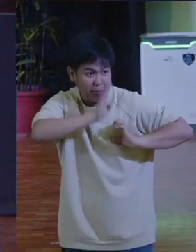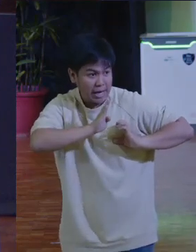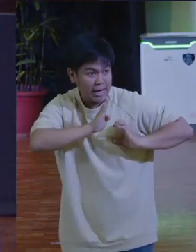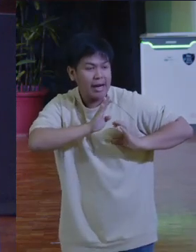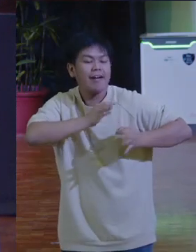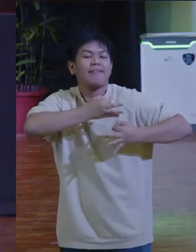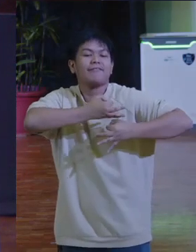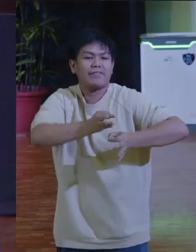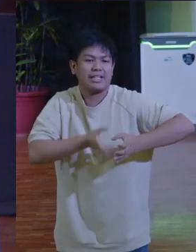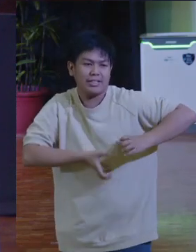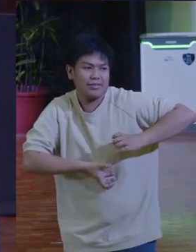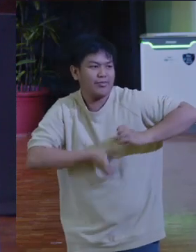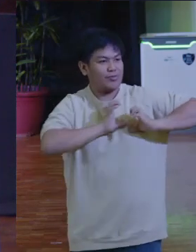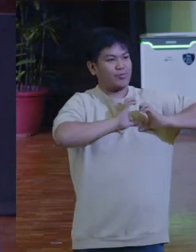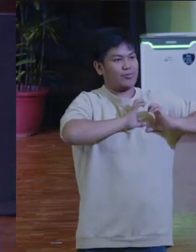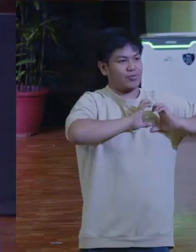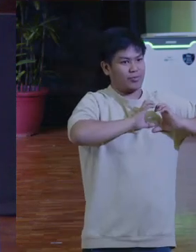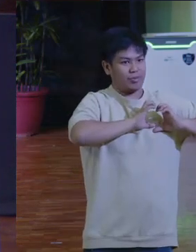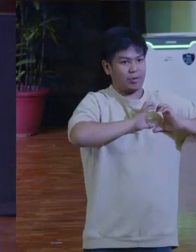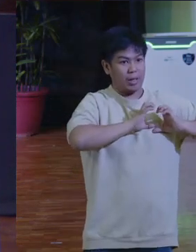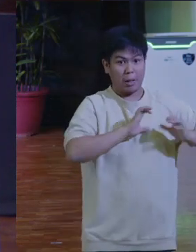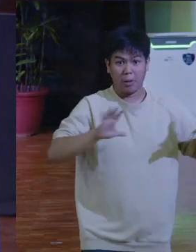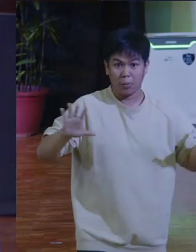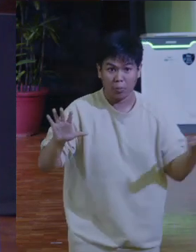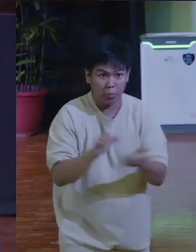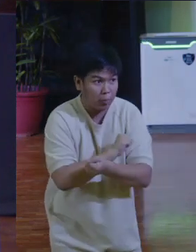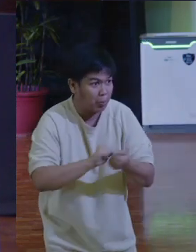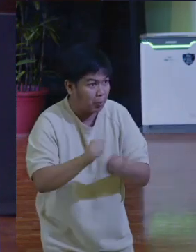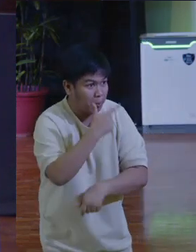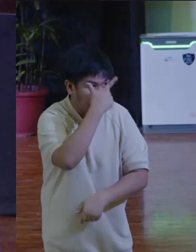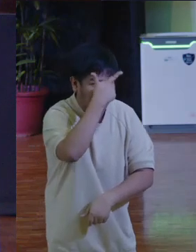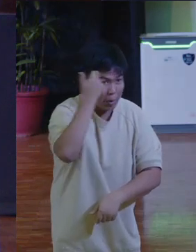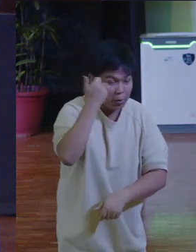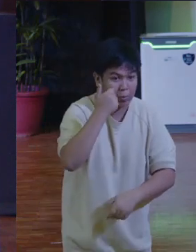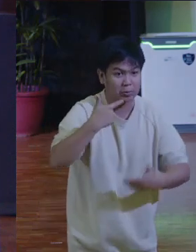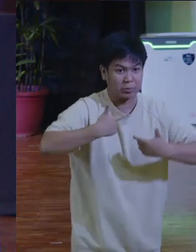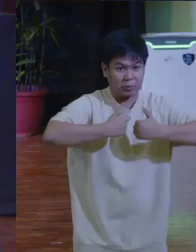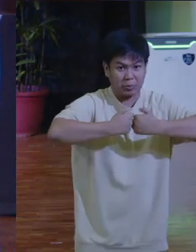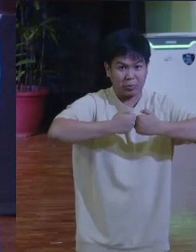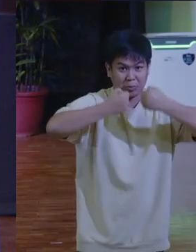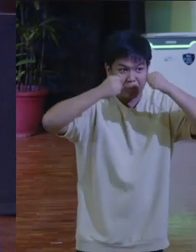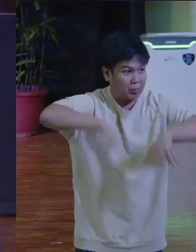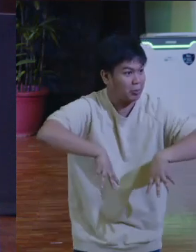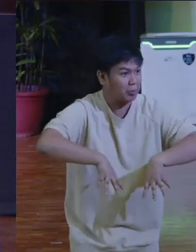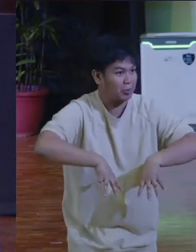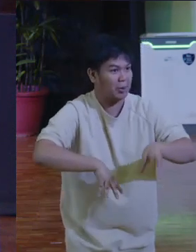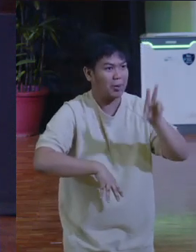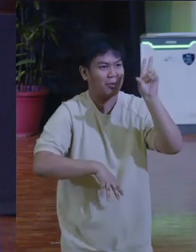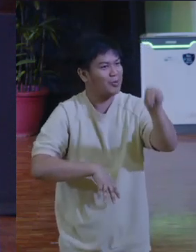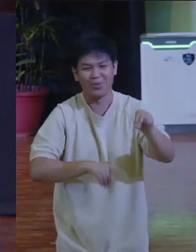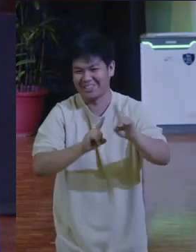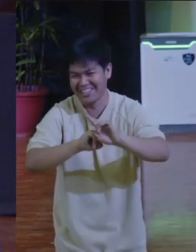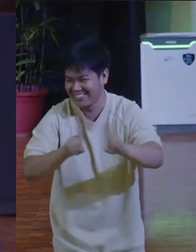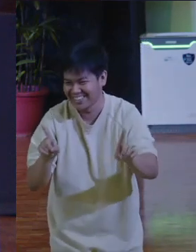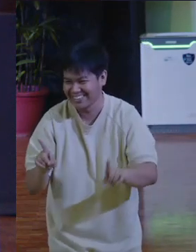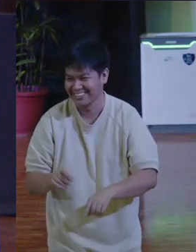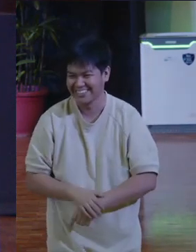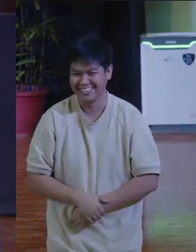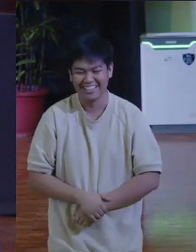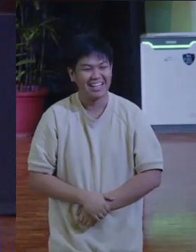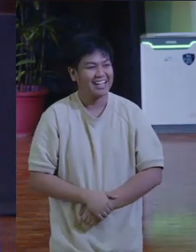durog na puso. Hindi durog dahil sa pag-ibig na hindi nakuha, kundi durog dahil sa